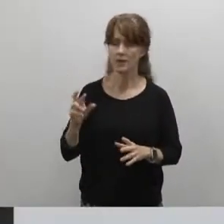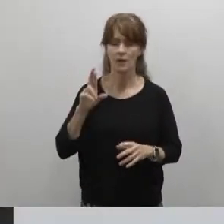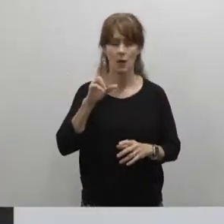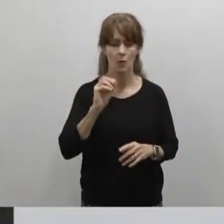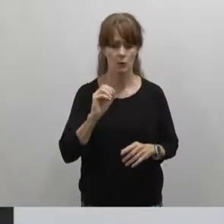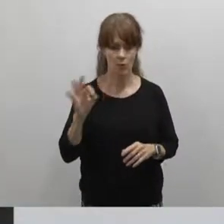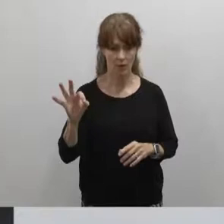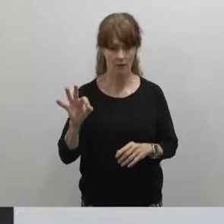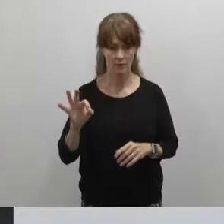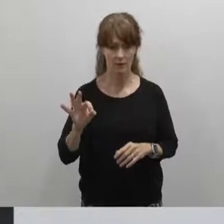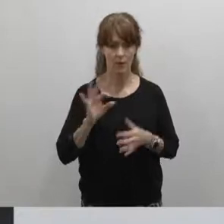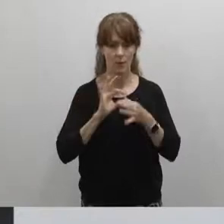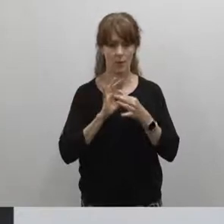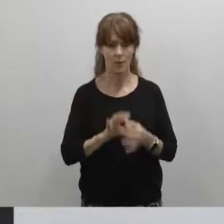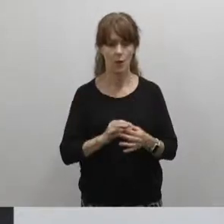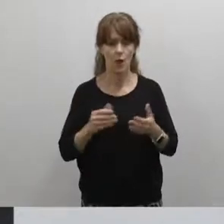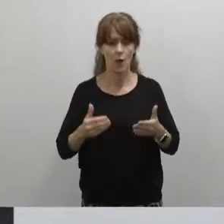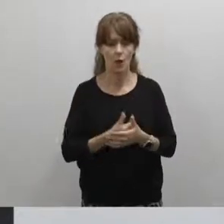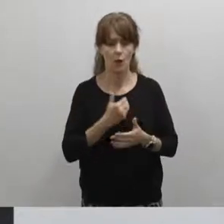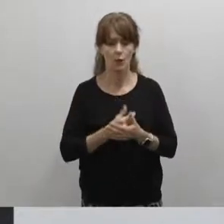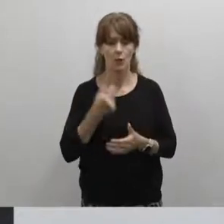ពាក់ព័ន្ធទៅនឹង